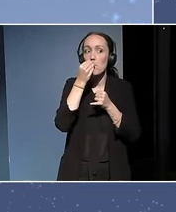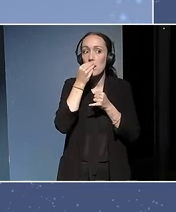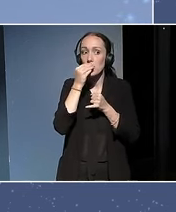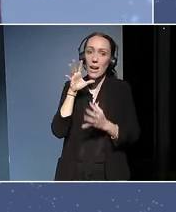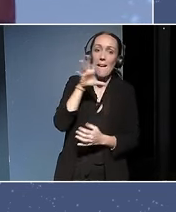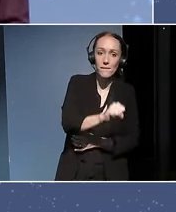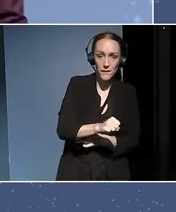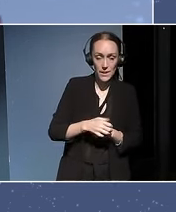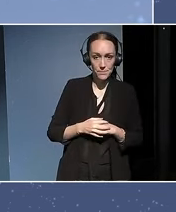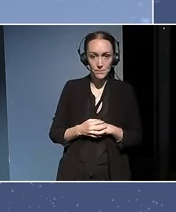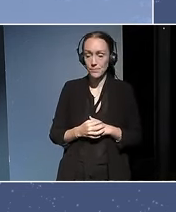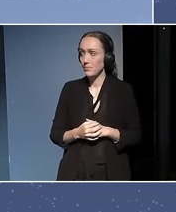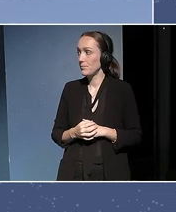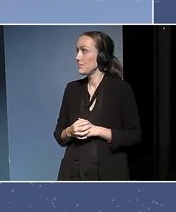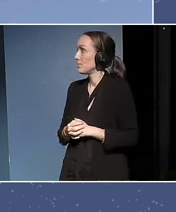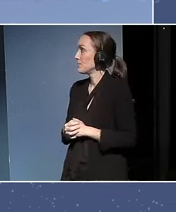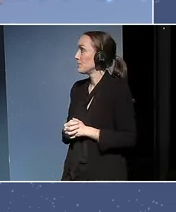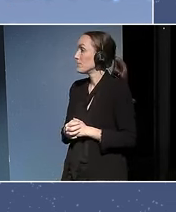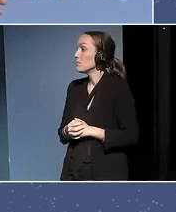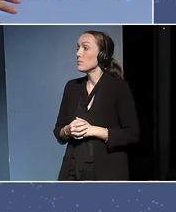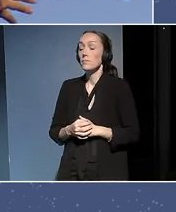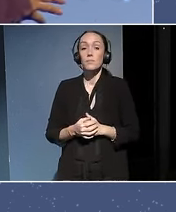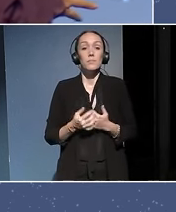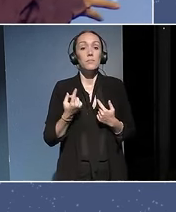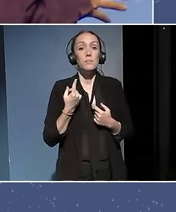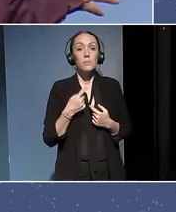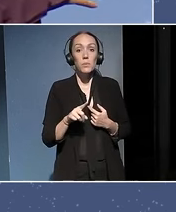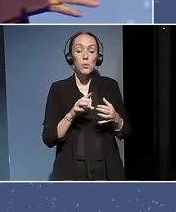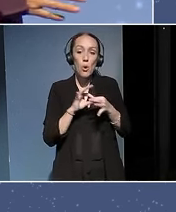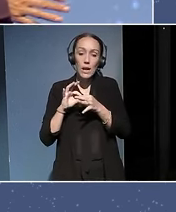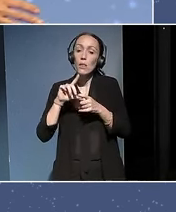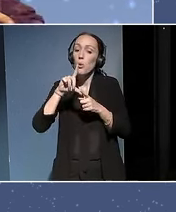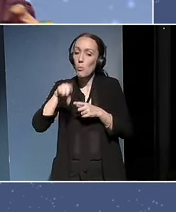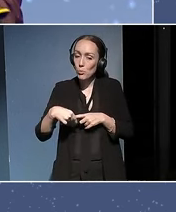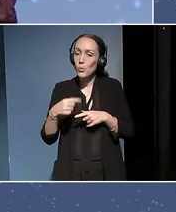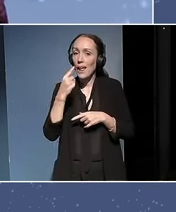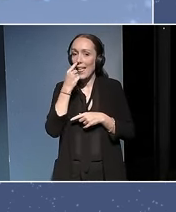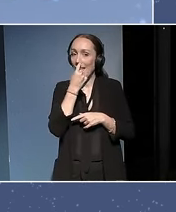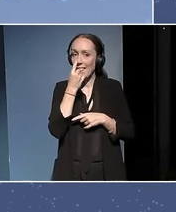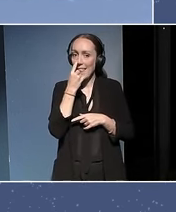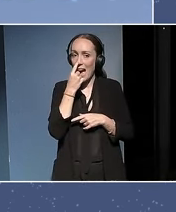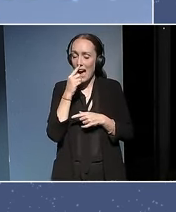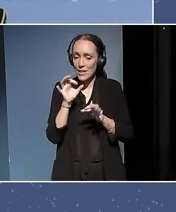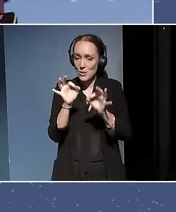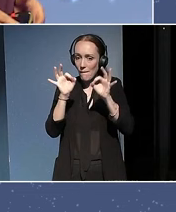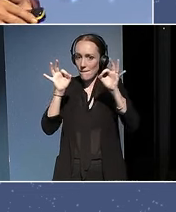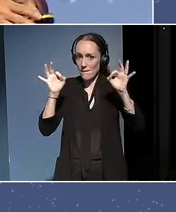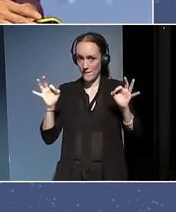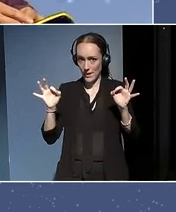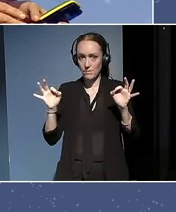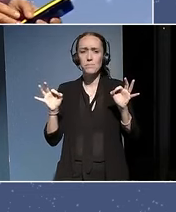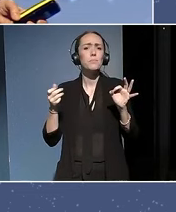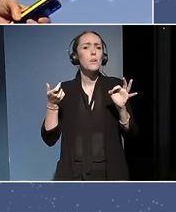prede e questo si lega anche alla narice questo esatto perché la